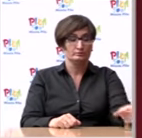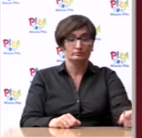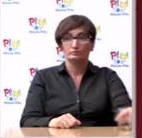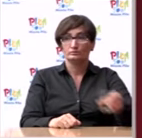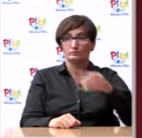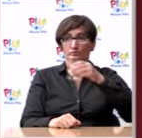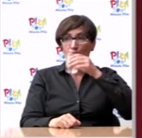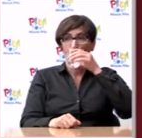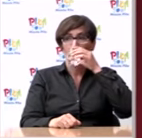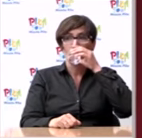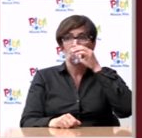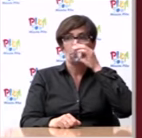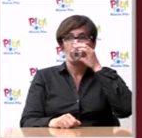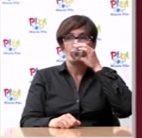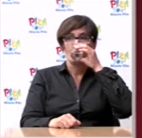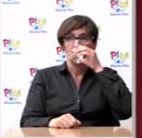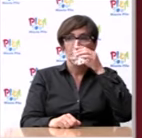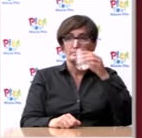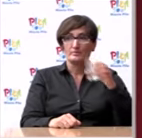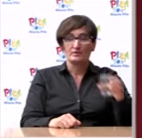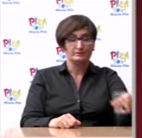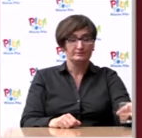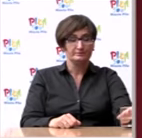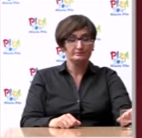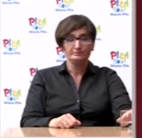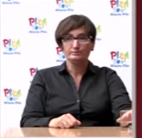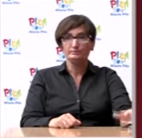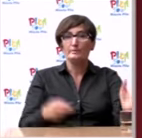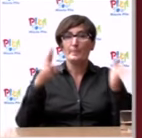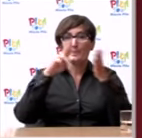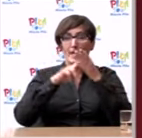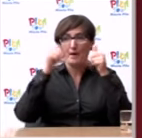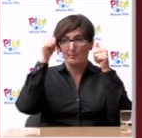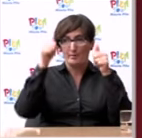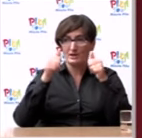Na planszy pokazał się tytuł przystąpienia do